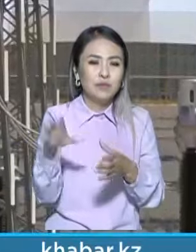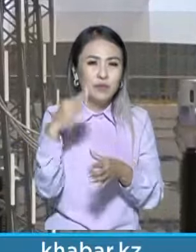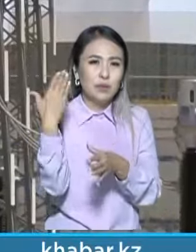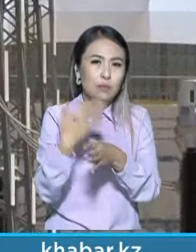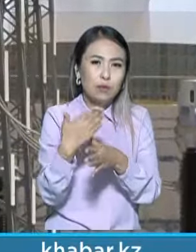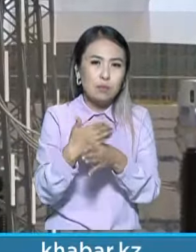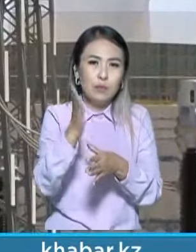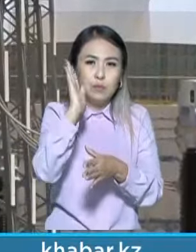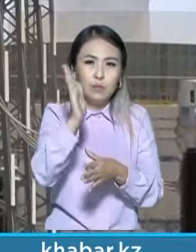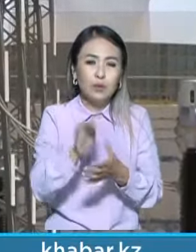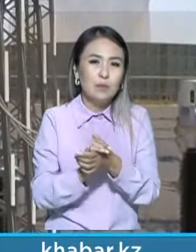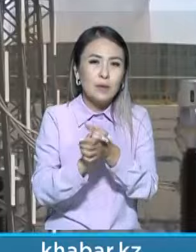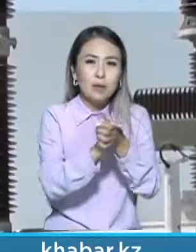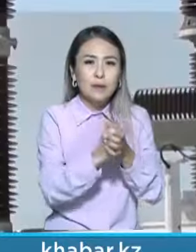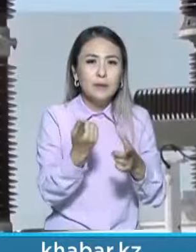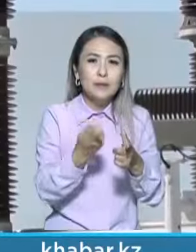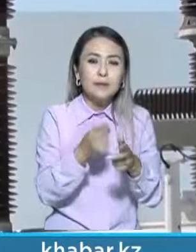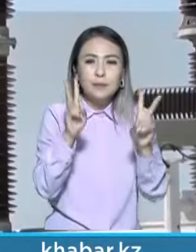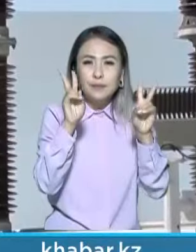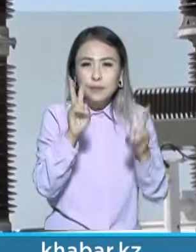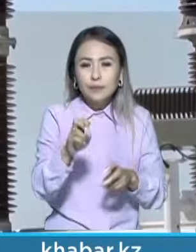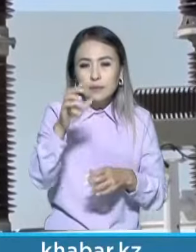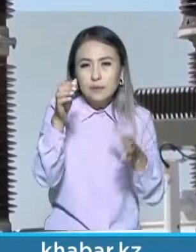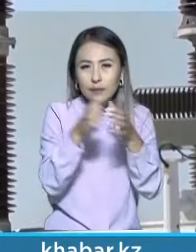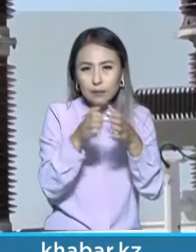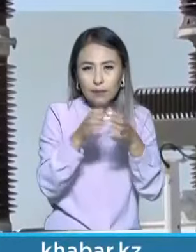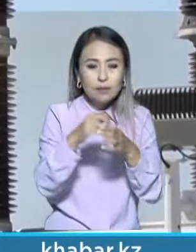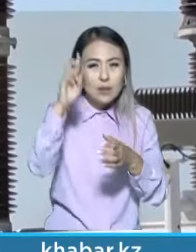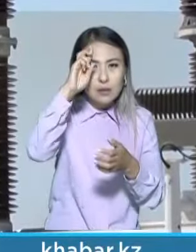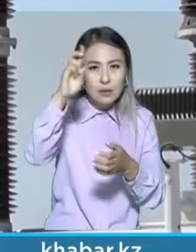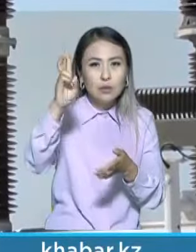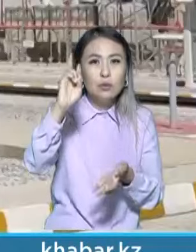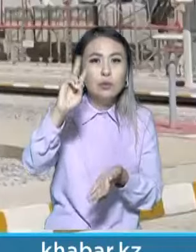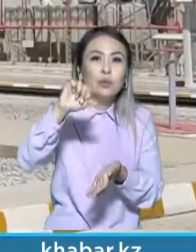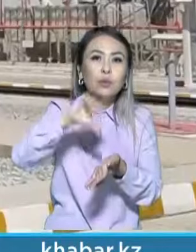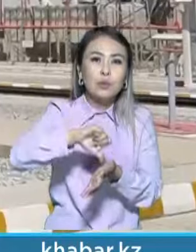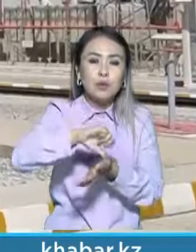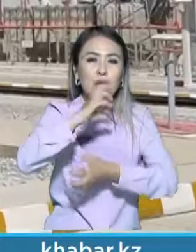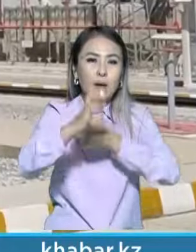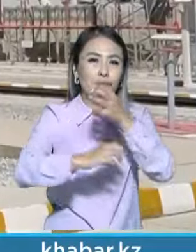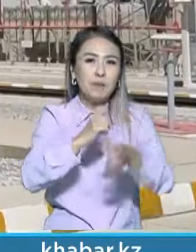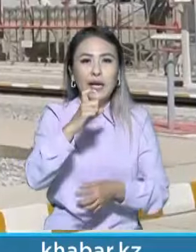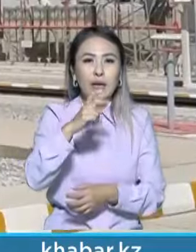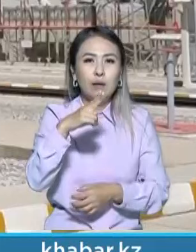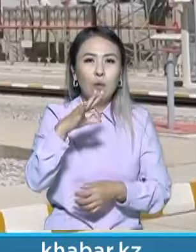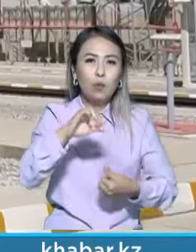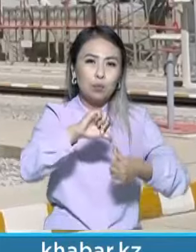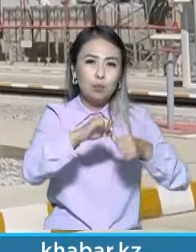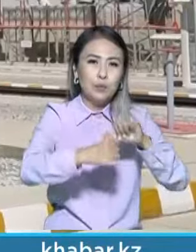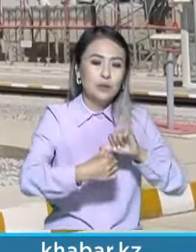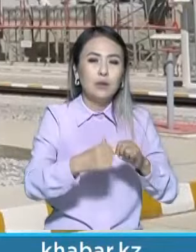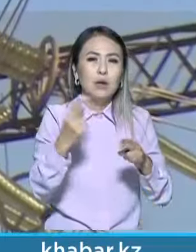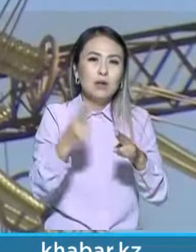атсалысады. Себебі бейбіт атомды пайдаланушы елдер мен компаниялардың барлығы әлемдегі атомдық экожүйенің тұрақтылығы мен